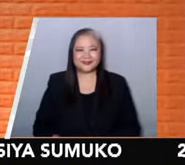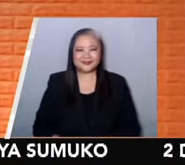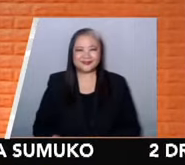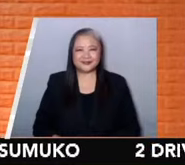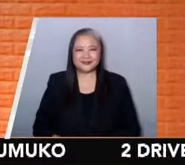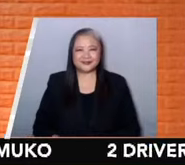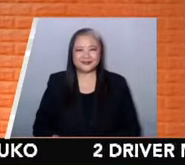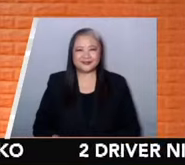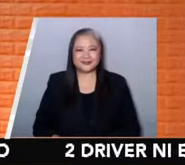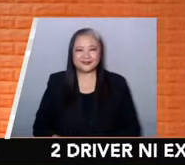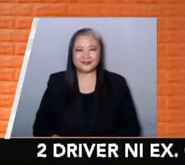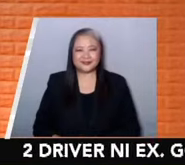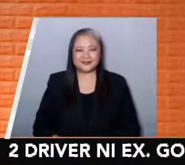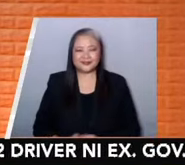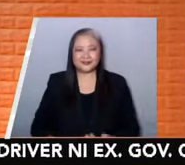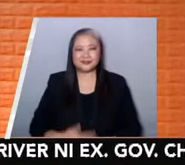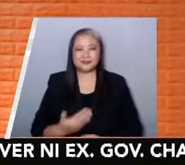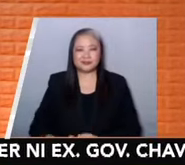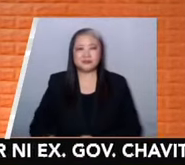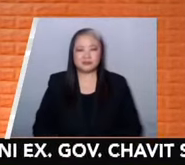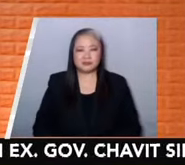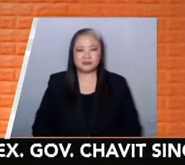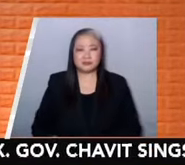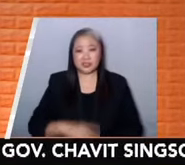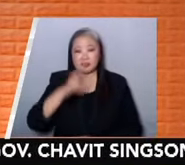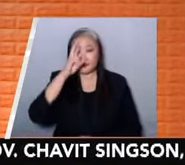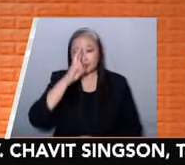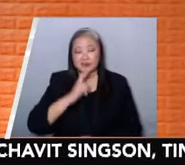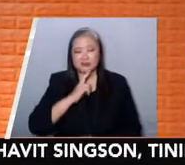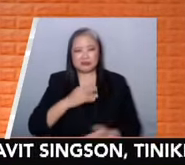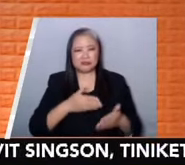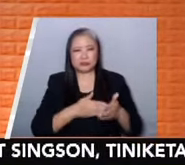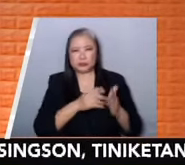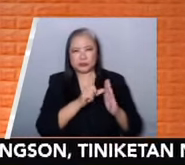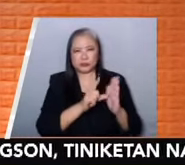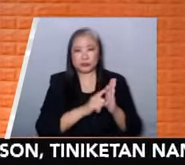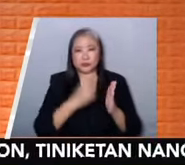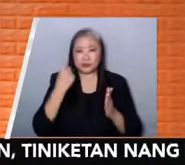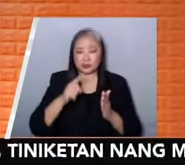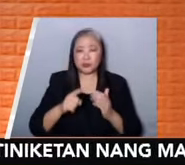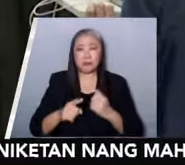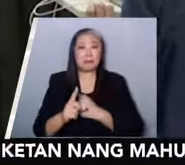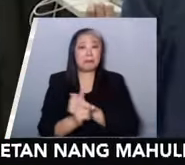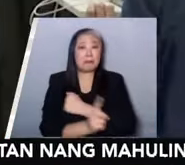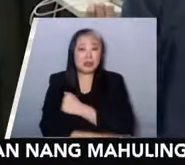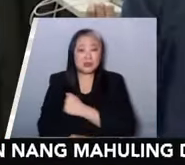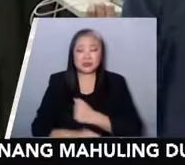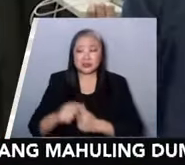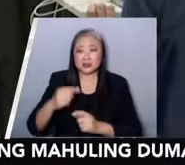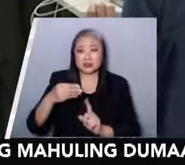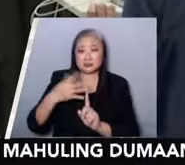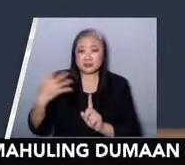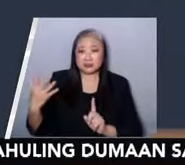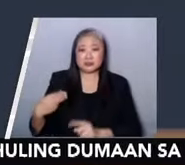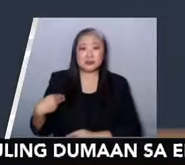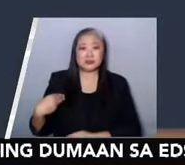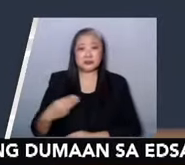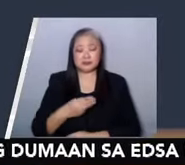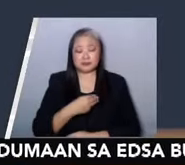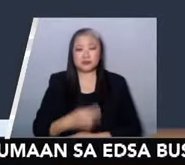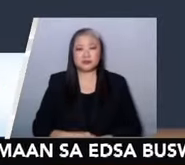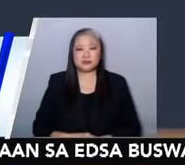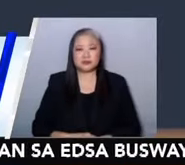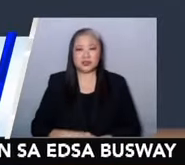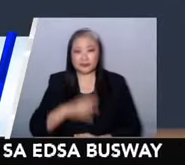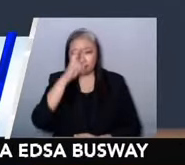11. Tutol ang Vatican sa mga batas na nagpaparusa sa mga miyembro ng LGBTQ community. Ayon kay Vatican Doctrine Office Head